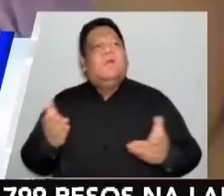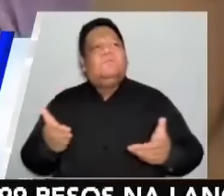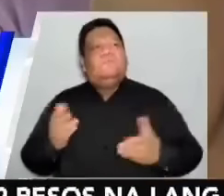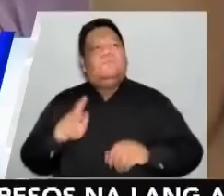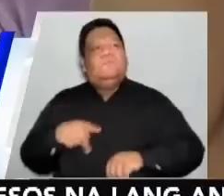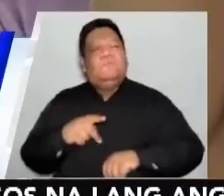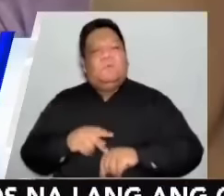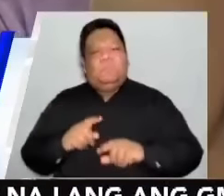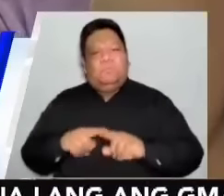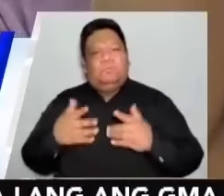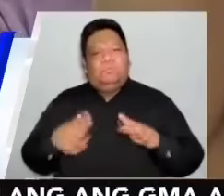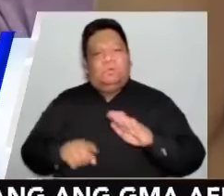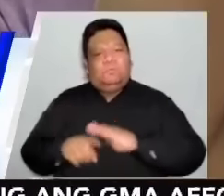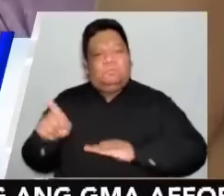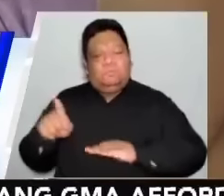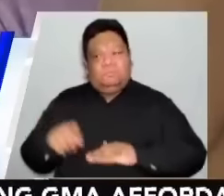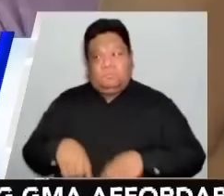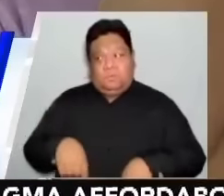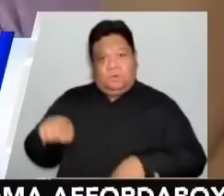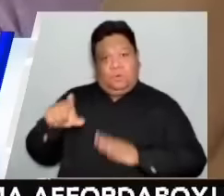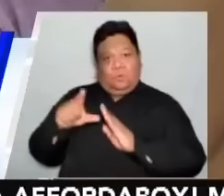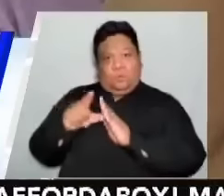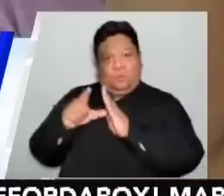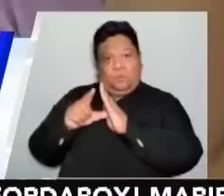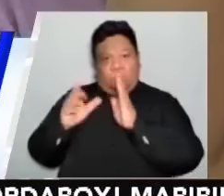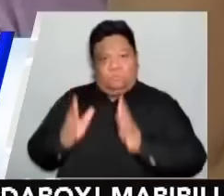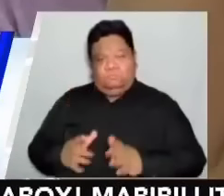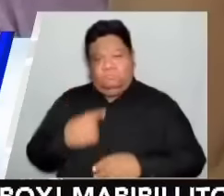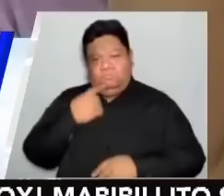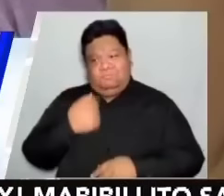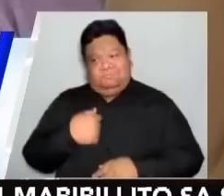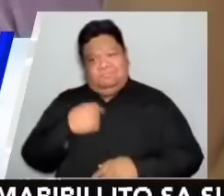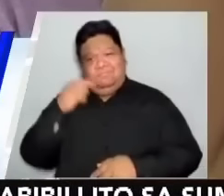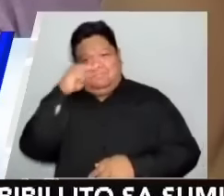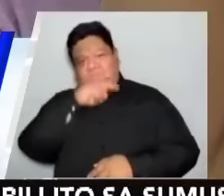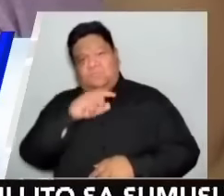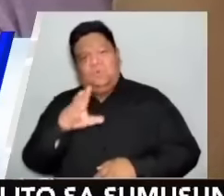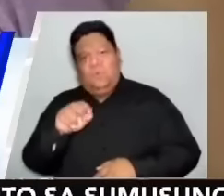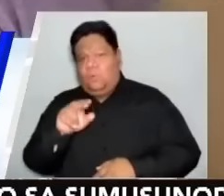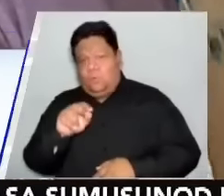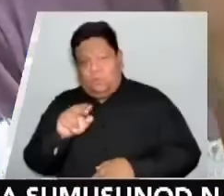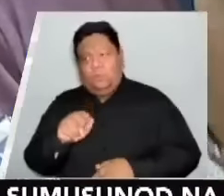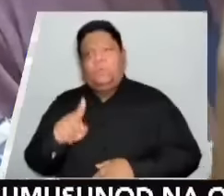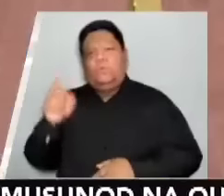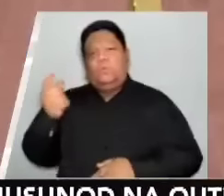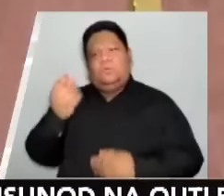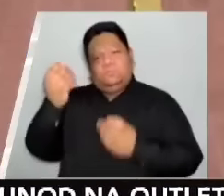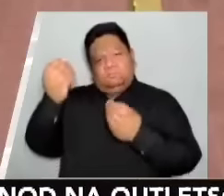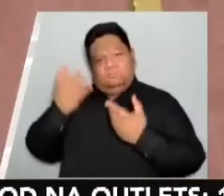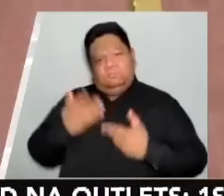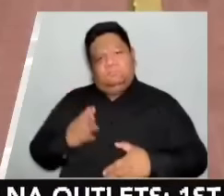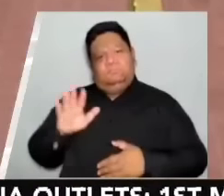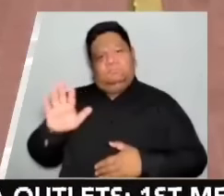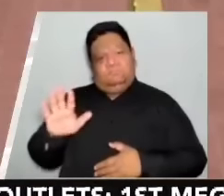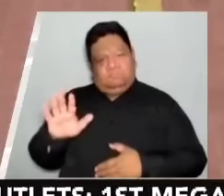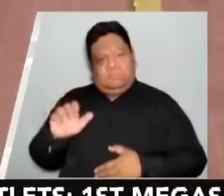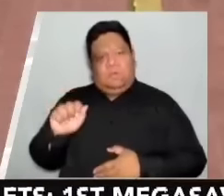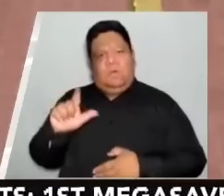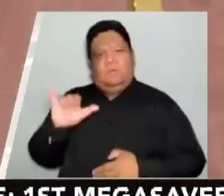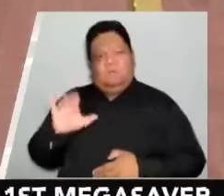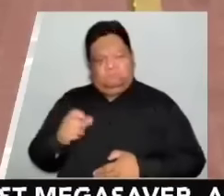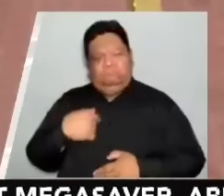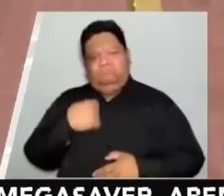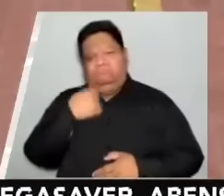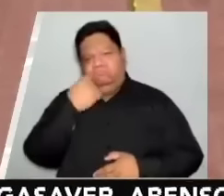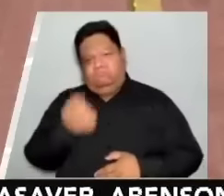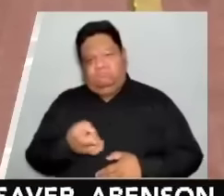Stephen David hindi siya nagsinungaling sinabi lang daw niya kung ano ang sinabi sa kanya ng kanyang kliyente raffi te nagbabalita para